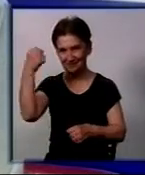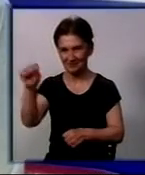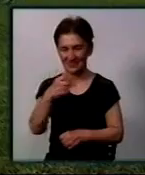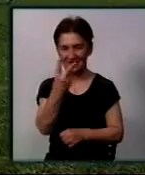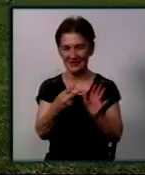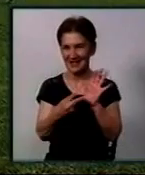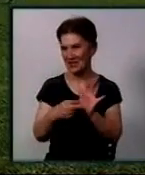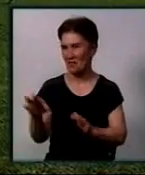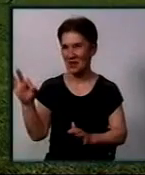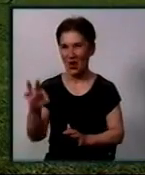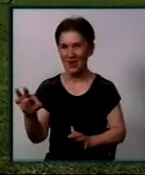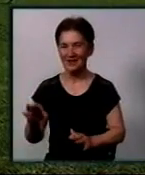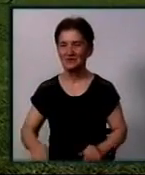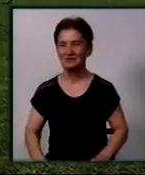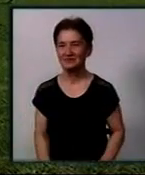27-0.